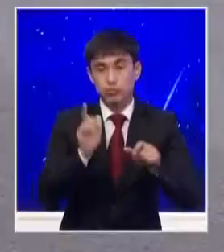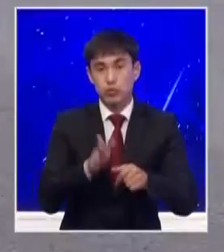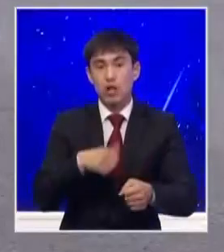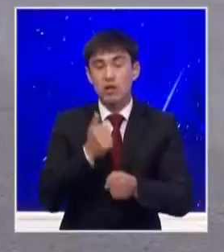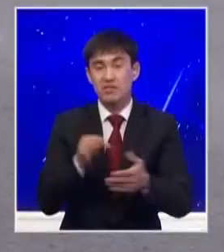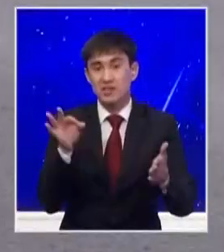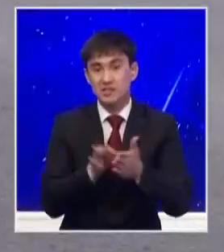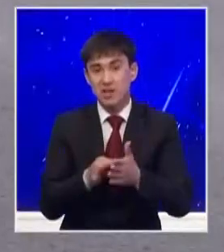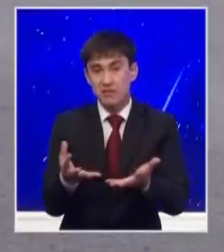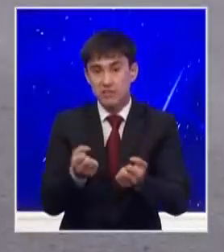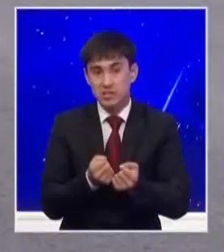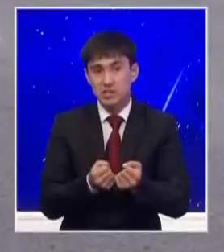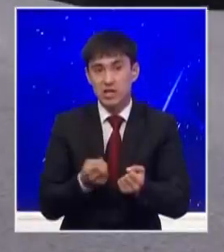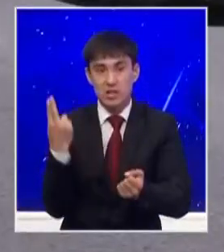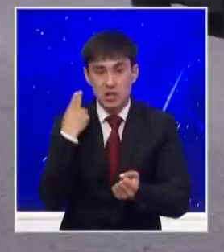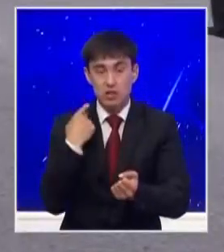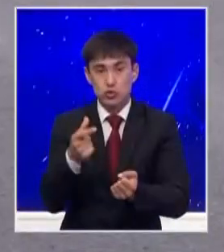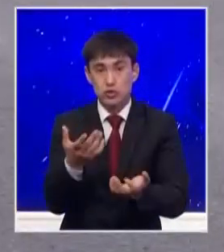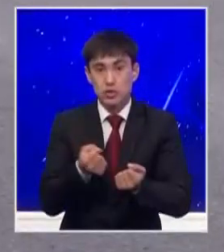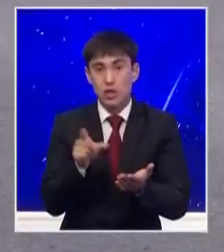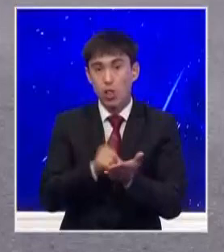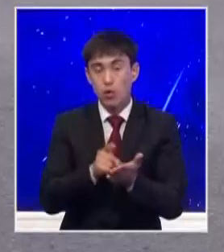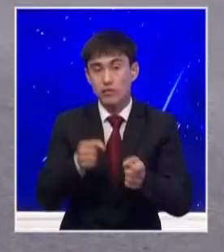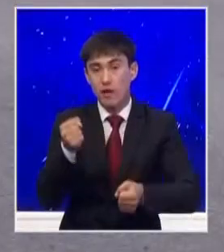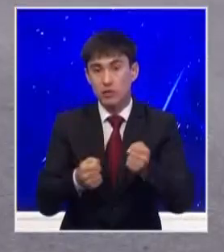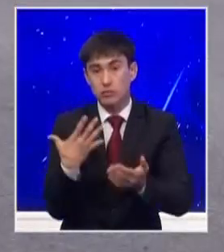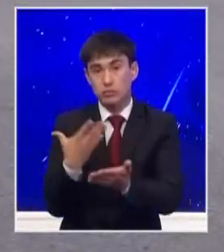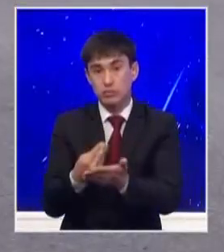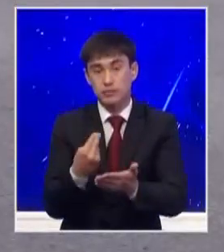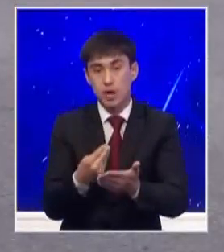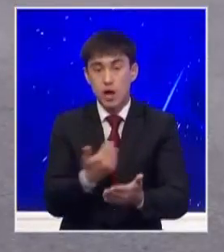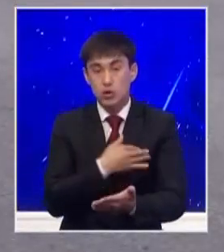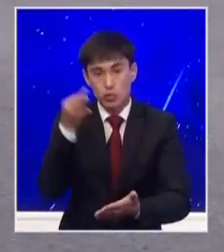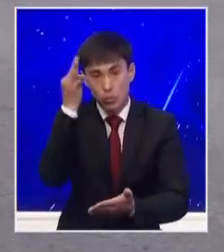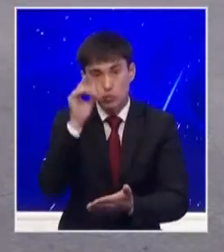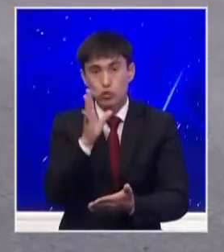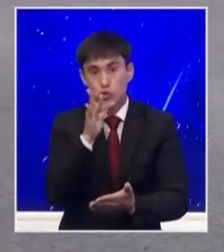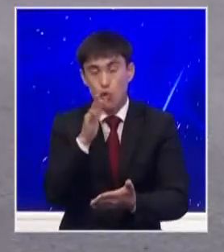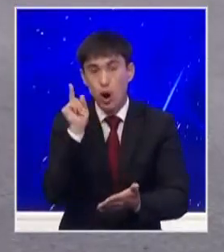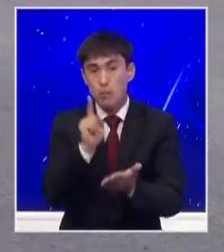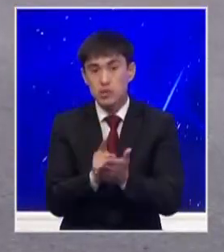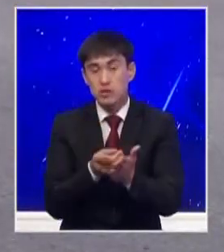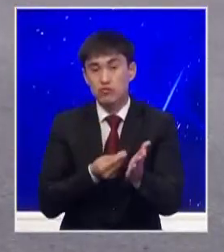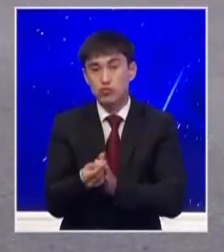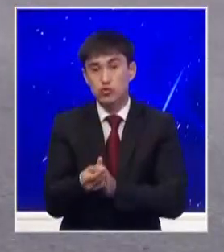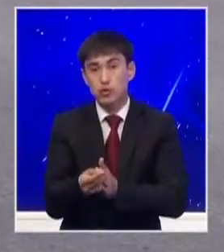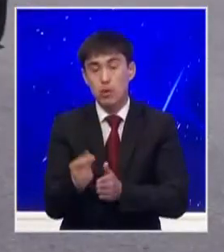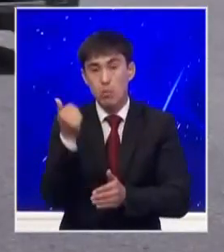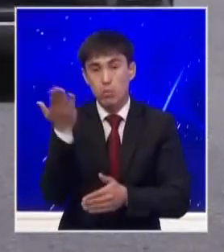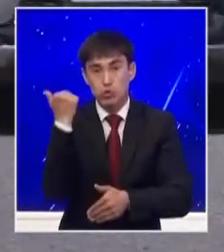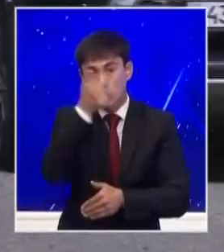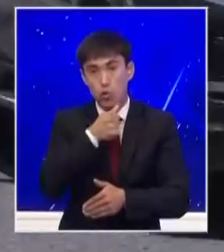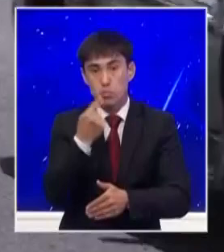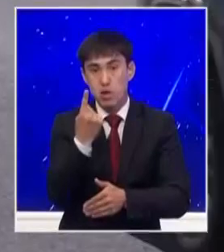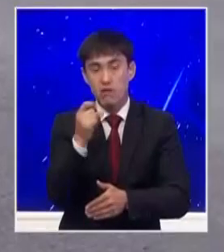Главная наша цель – взыскать с неплательщиков долги по налогам за автотранспортные средства. Хочу напомнить, что срок уплаты обязательных взносов за прошедший год